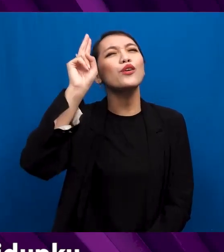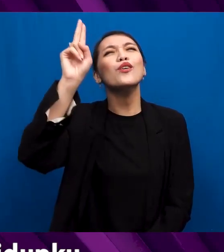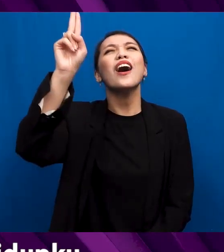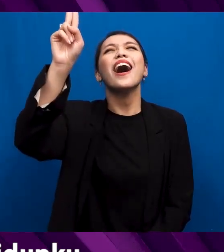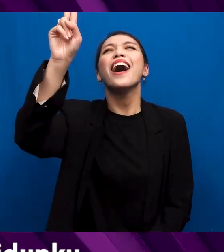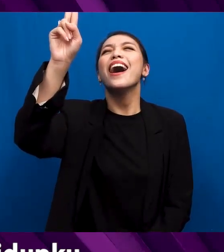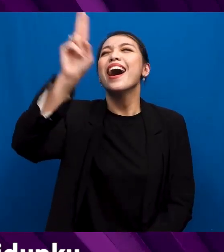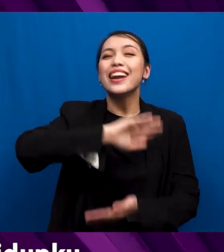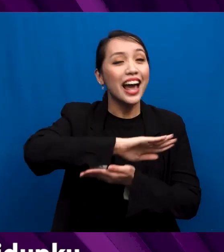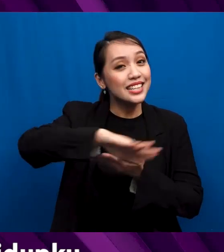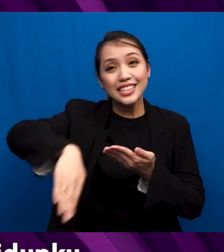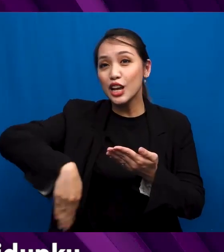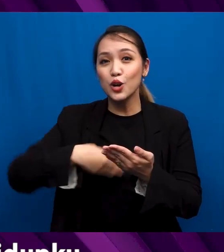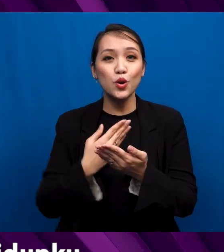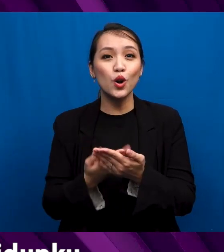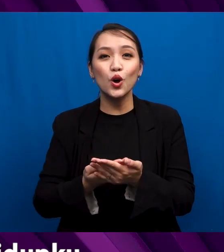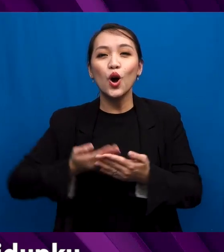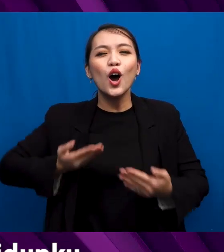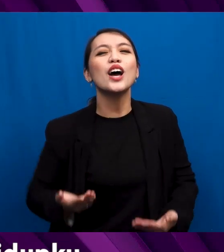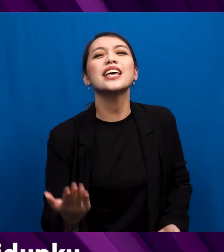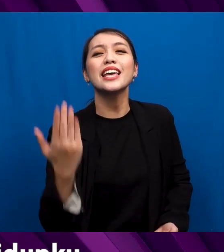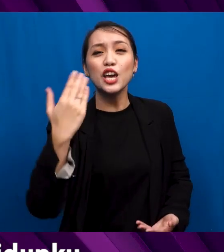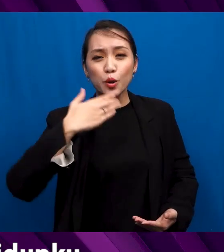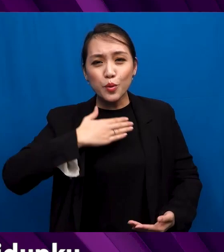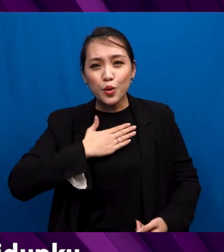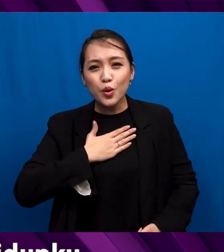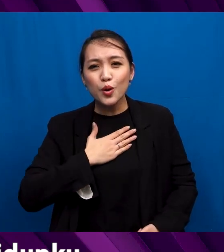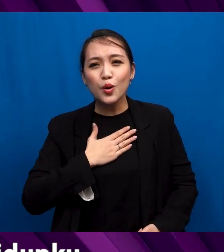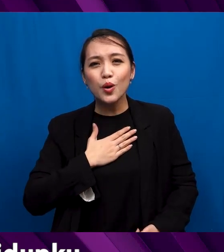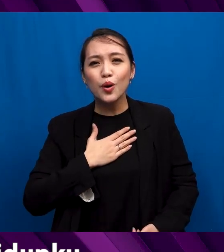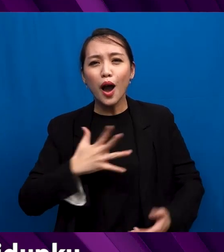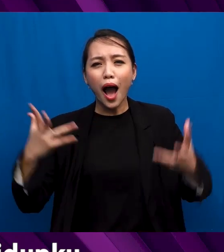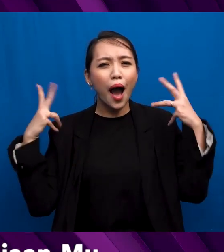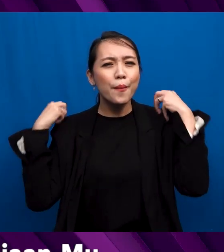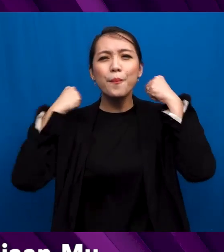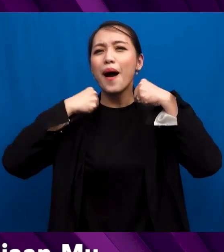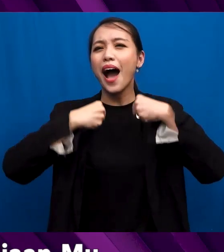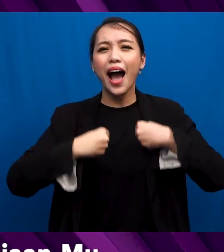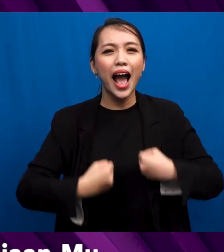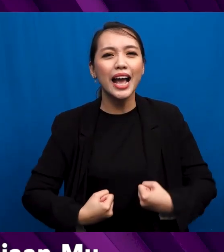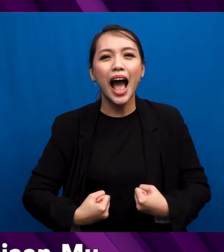Bagimu Tuhan seluruh hidupku.